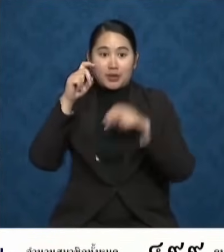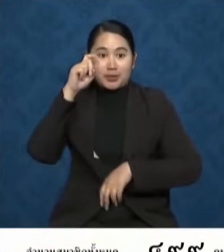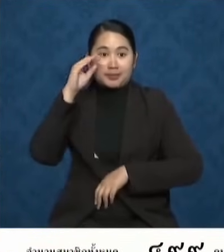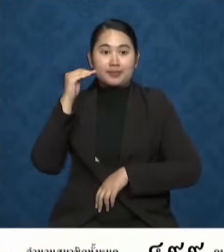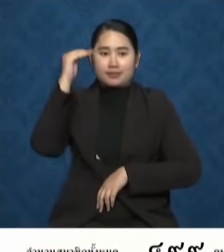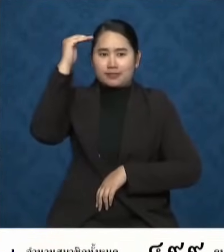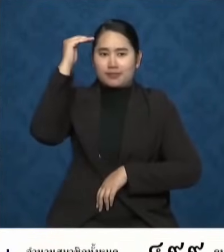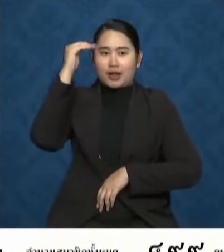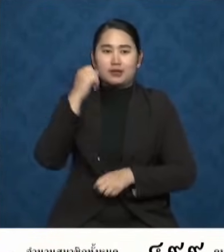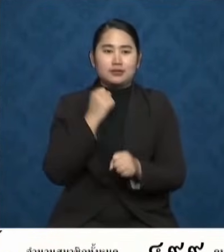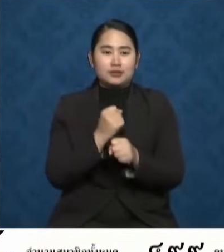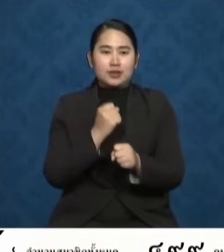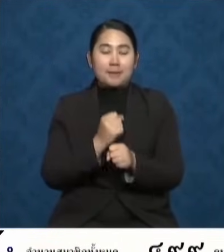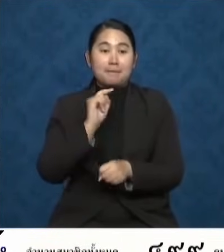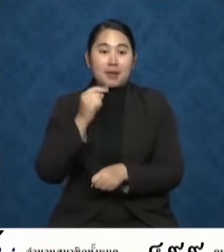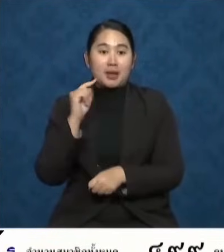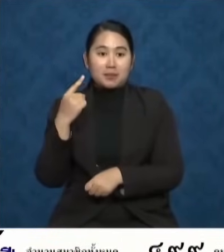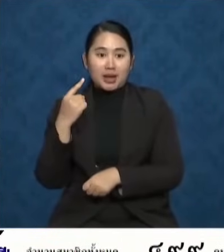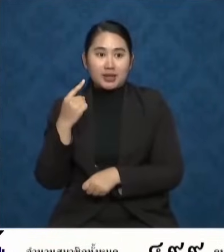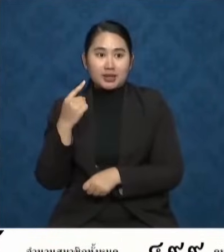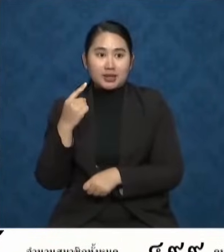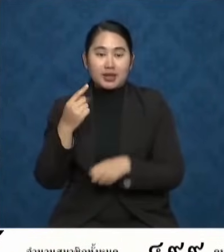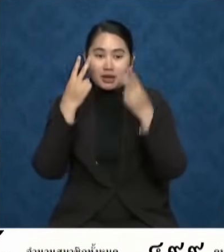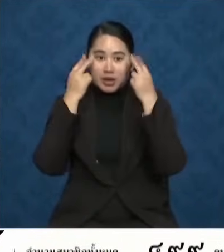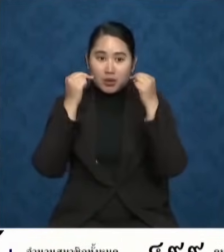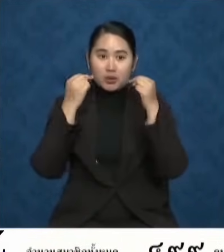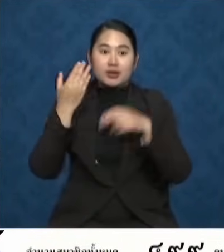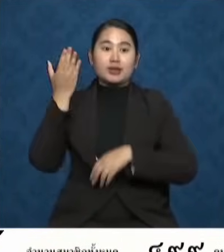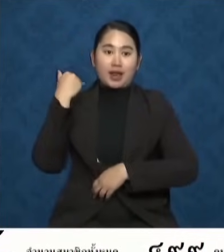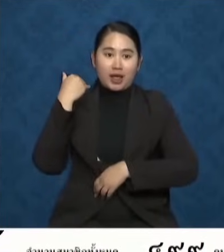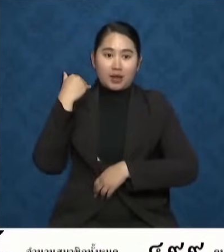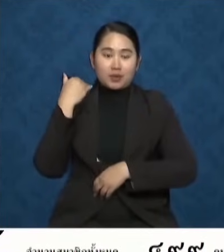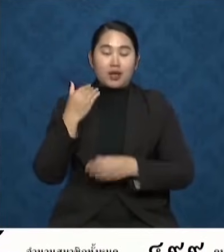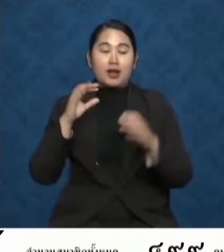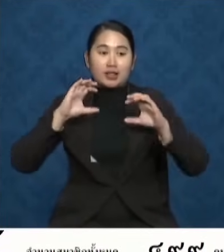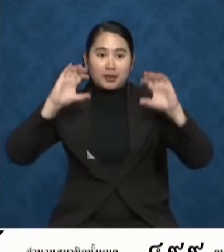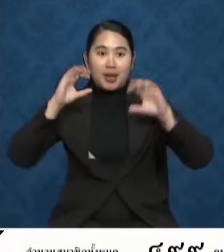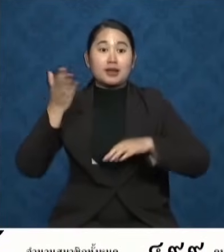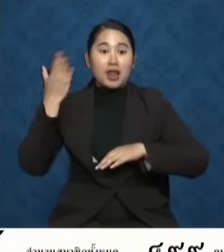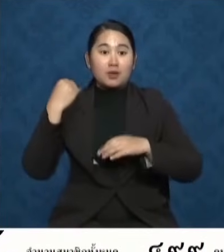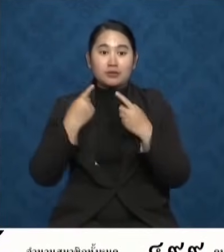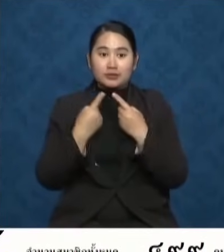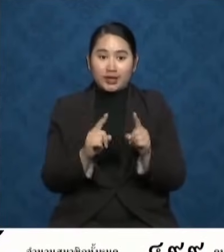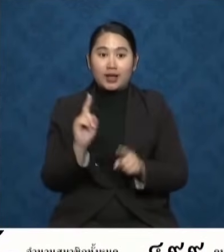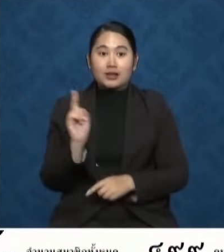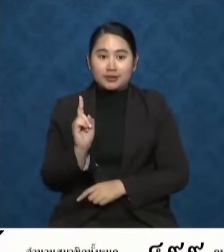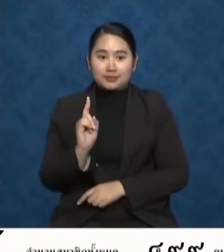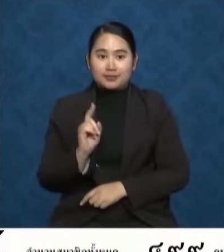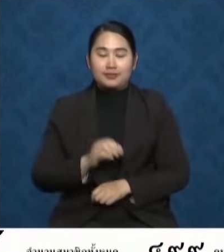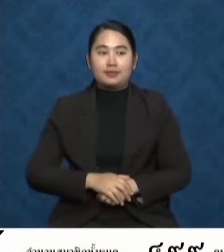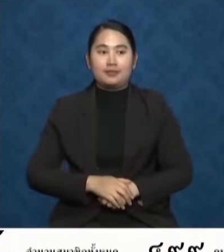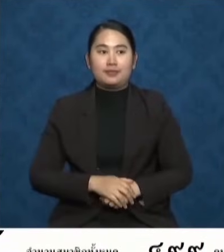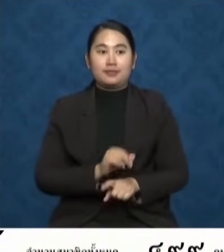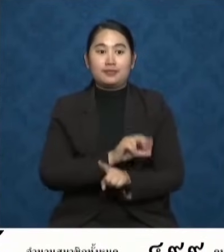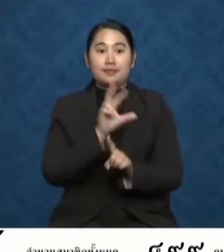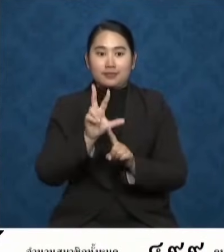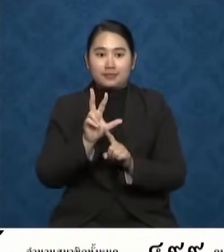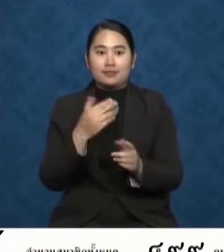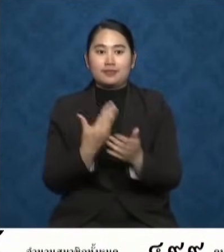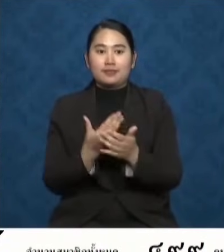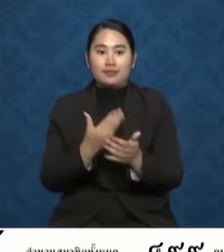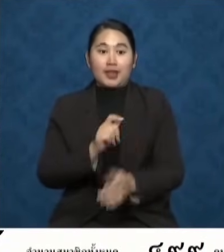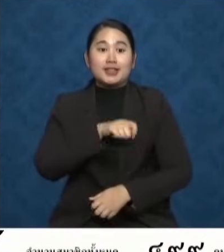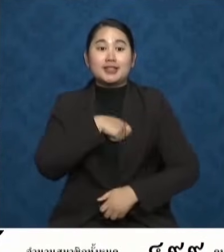ไรใหม่กว่านายกคนเก่ารัฐบาลคนเดิมประการต่อมาก็ติดใจเรื่องค่าใช้จ่